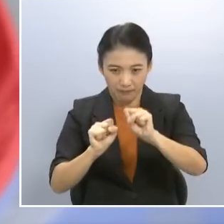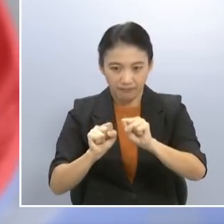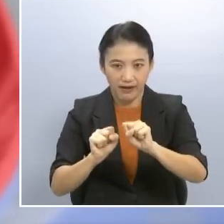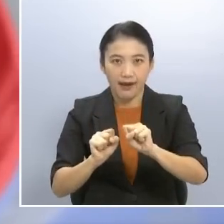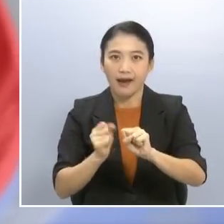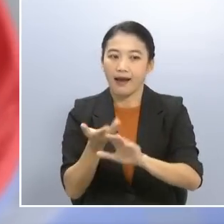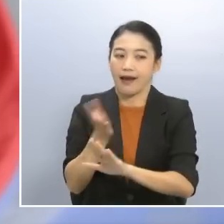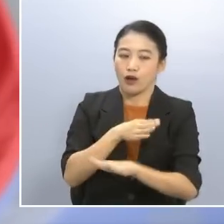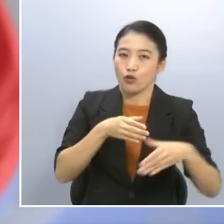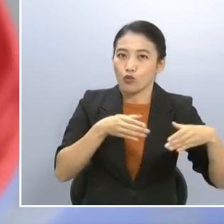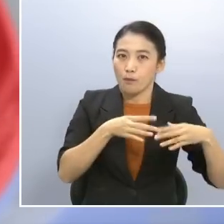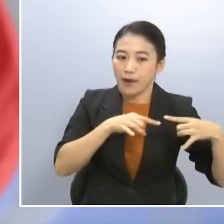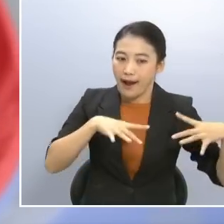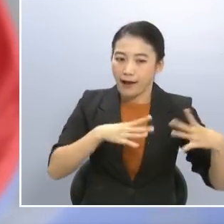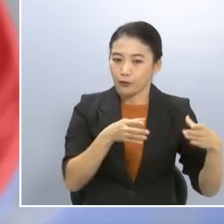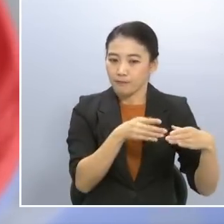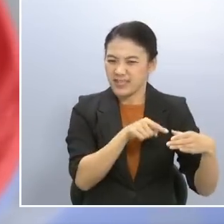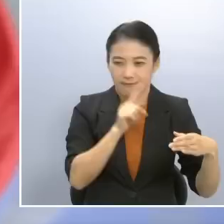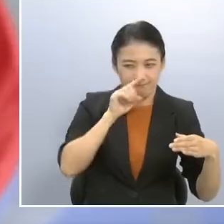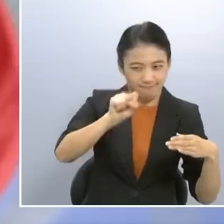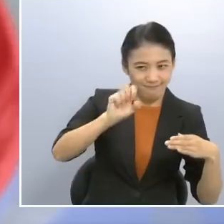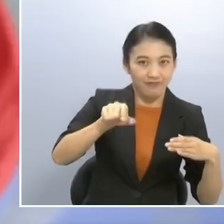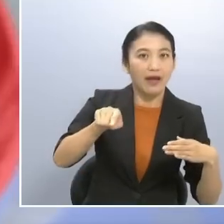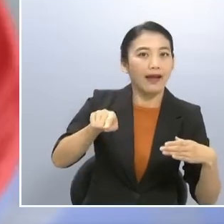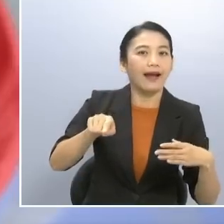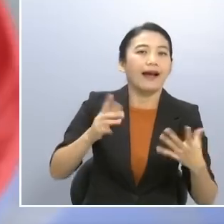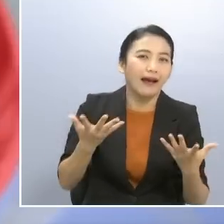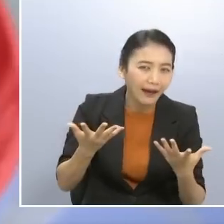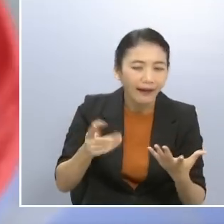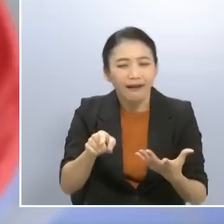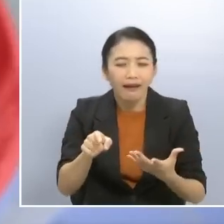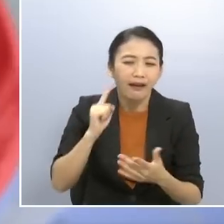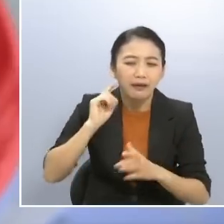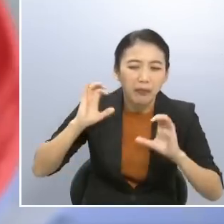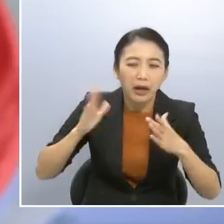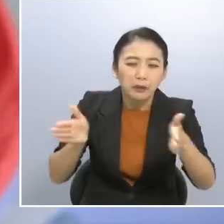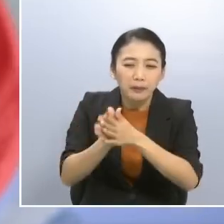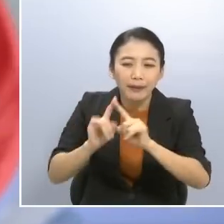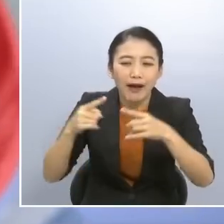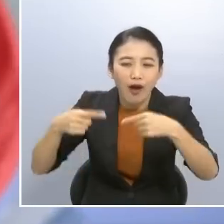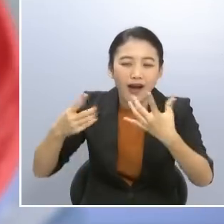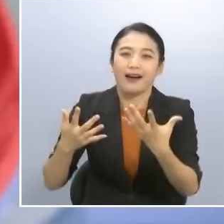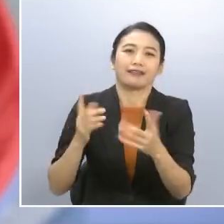ม ฝั่งหนึ่ง อีกกลุ่มหนึ่งว่าเห็นไหมล่ะอย่างนู้นอย่างนี้อะไรเงี้ยเขาก็มองกันแบบนั้น ค่ะ นะ